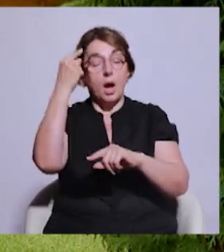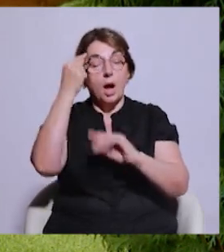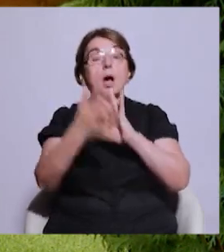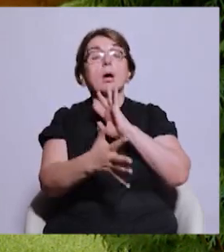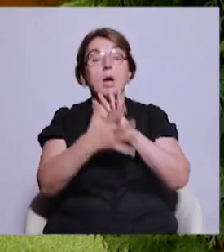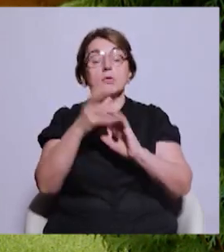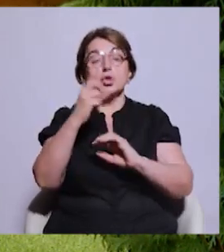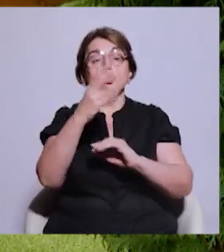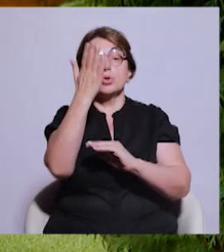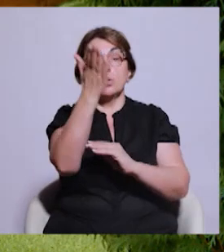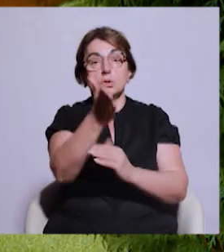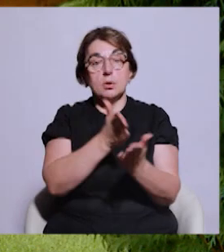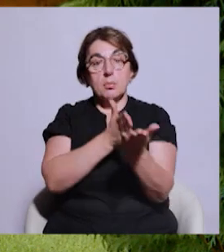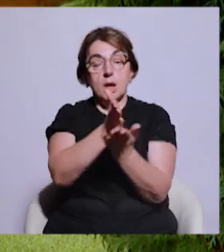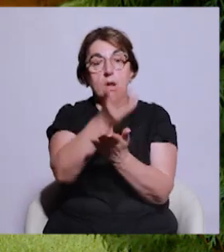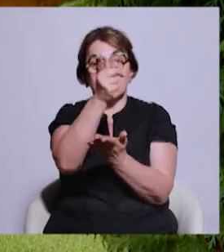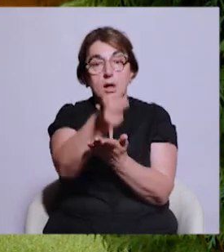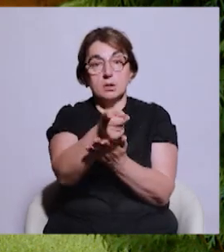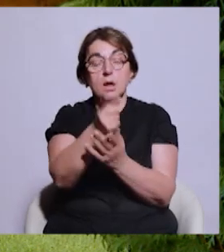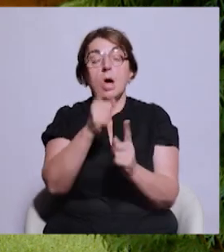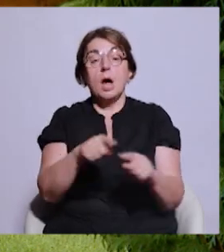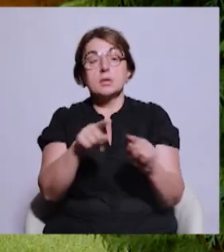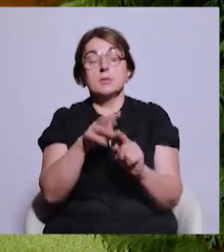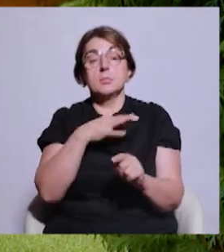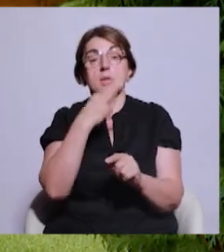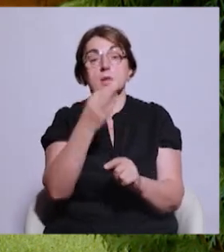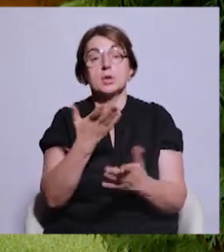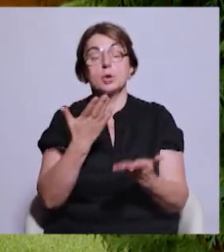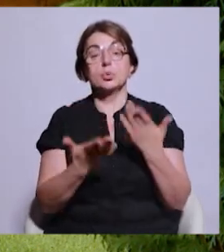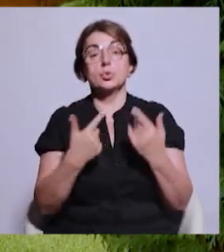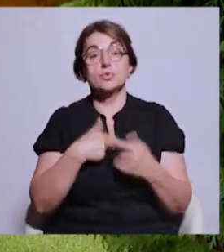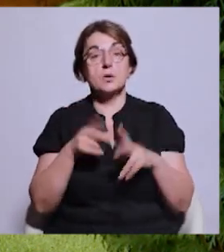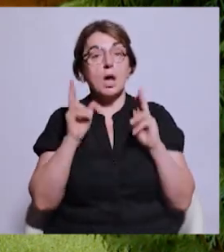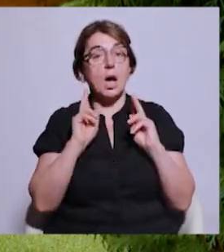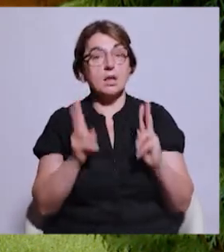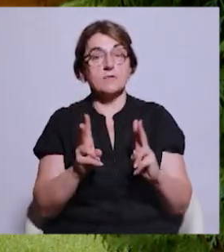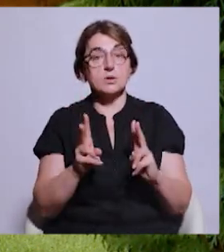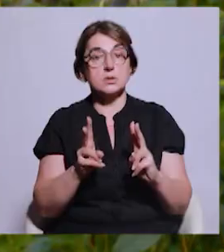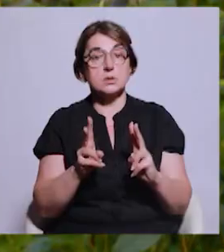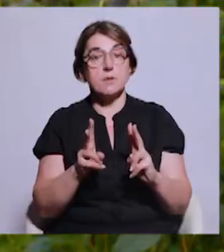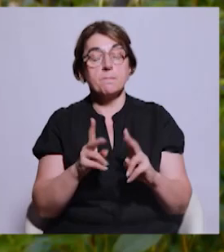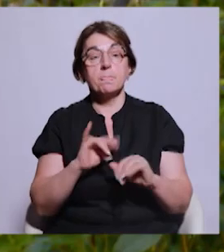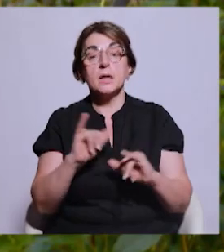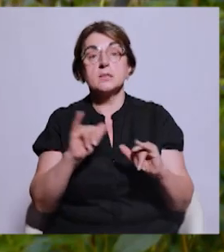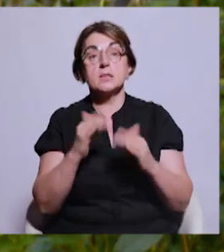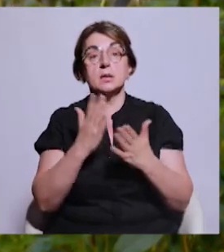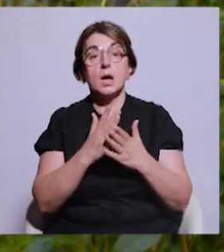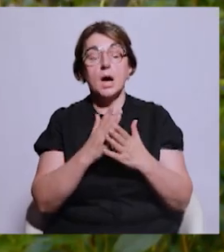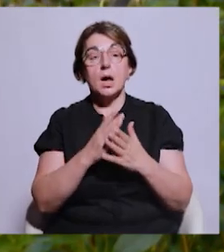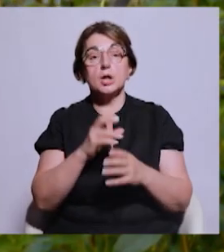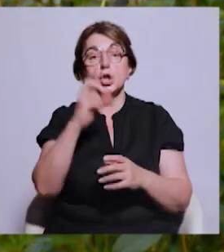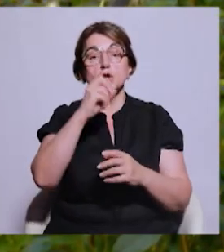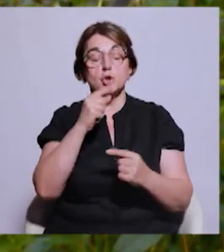მოძრაობას და ხვდებით, რომ იქით არის ჩრდილოეთის მიმართულება. Მინდა ვთქვა ასევე, რომ თუ ჩვენ არ ვიცით